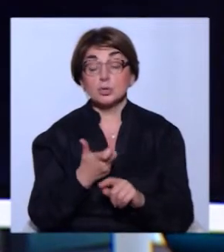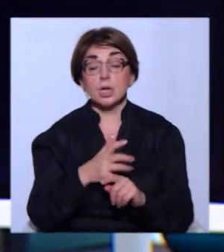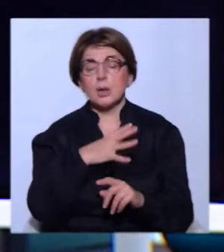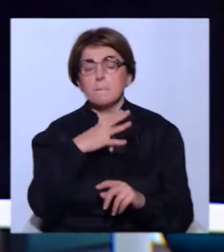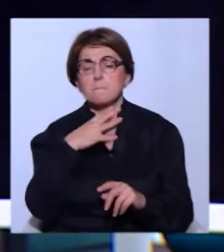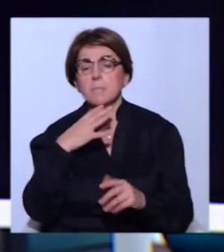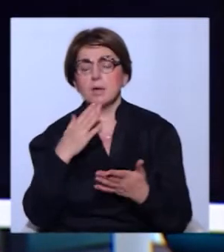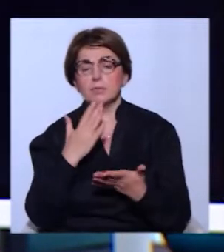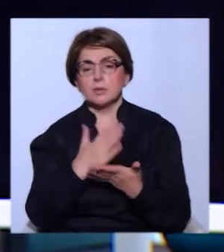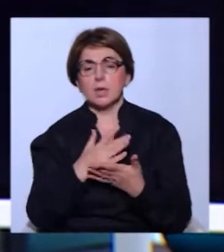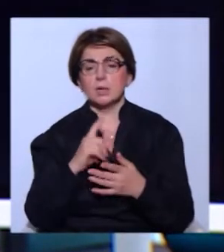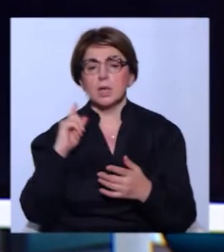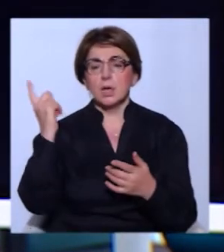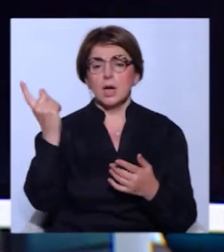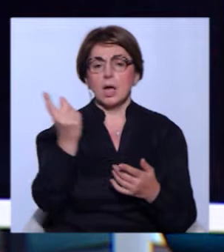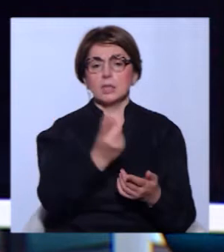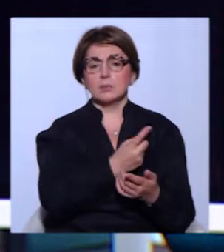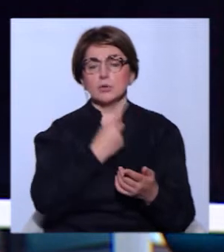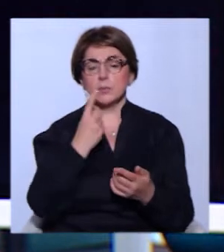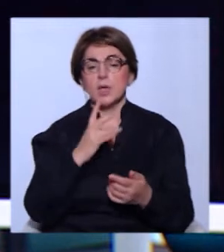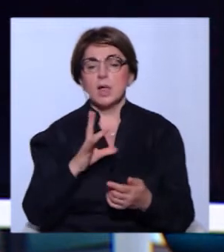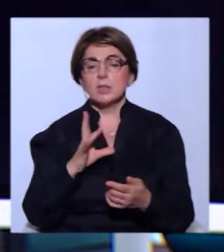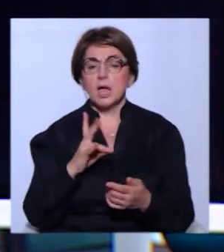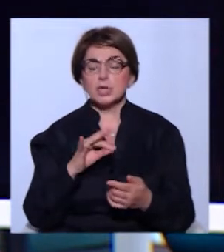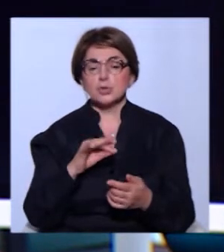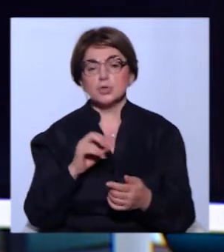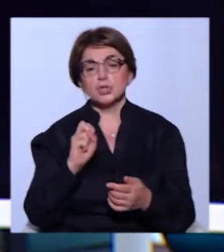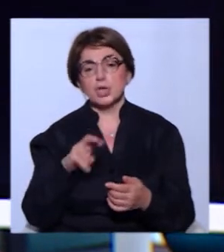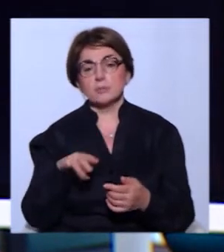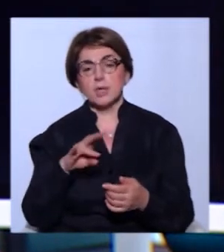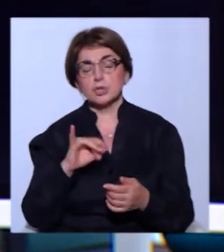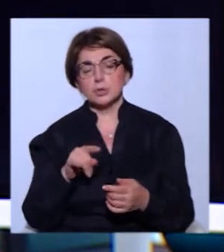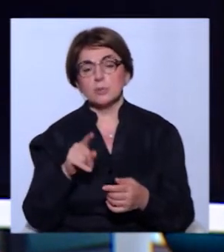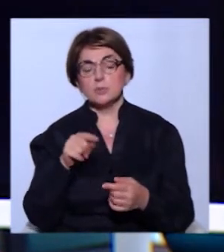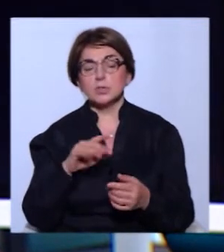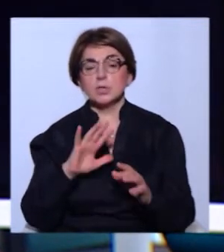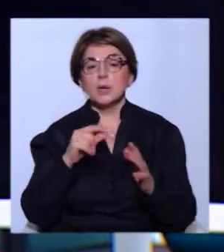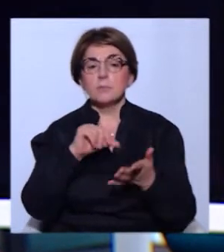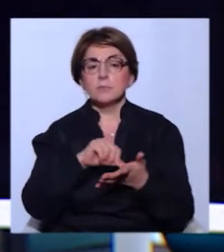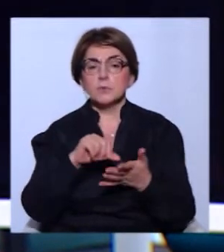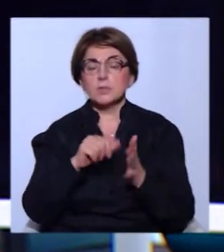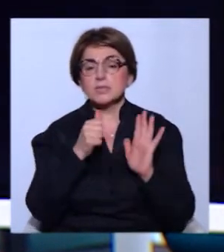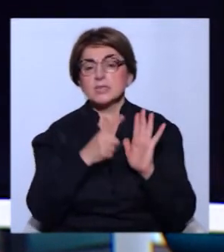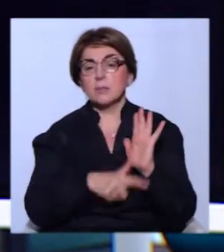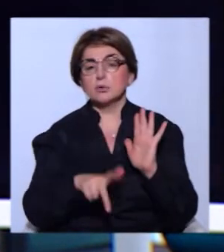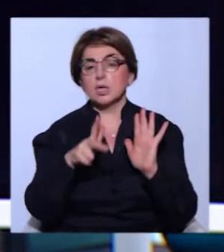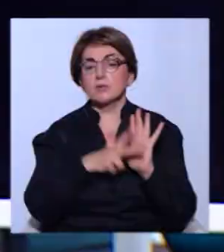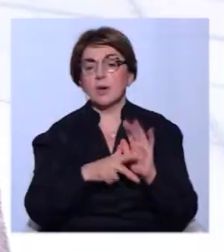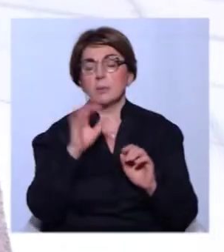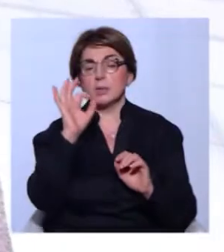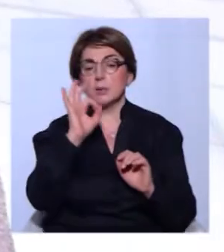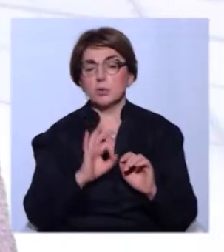დიდი რაოდენობით მოიპოვება ატმოსფეროში ნახშიროჟანგისაგან განსხვავებით, მისი შემცველობა არის